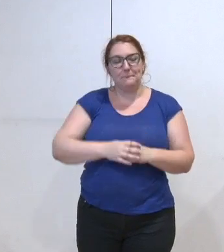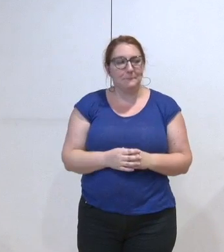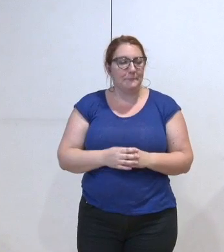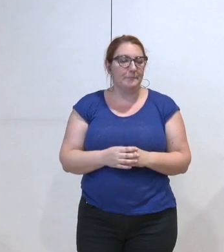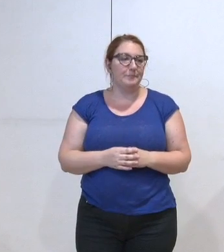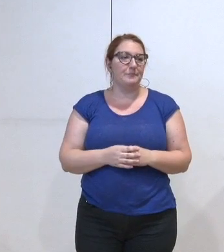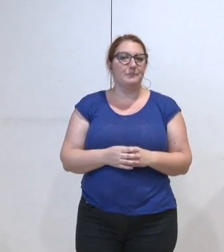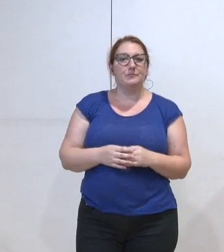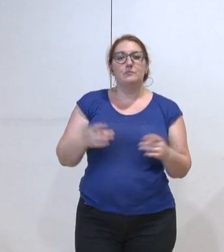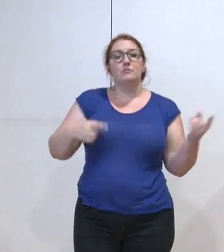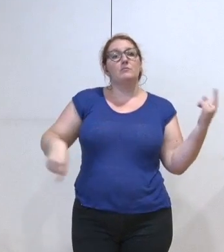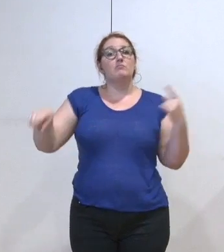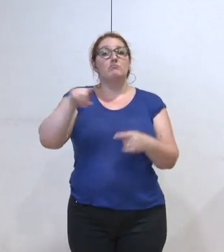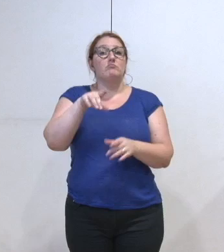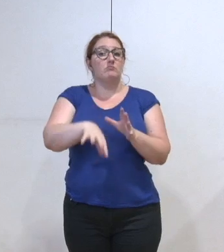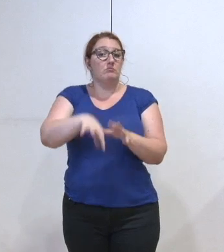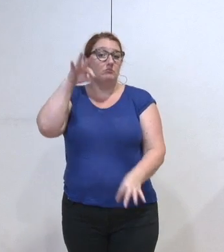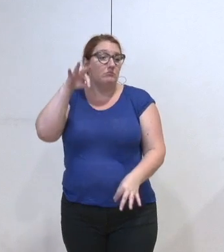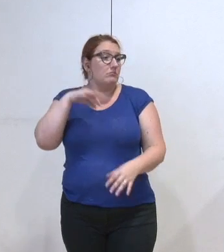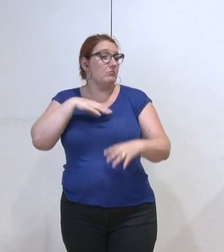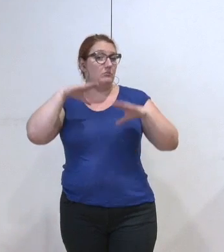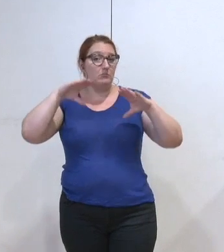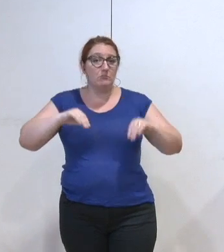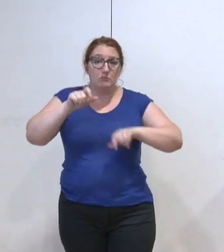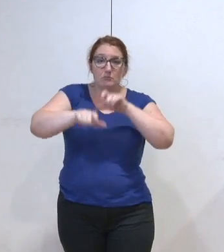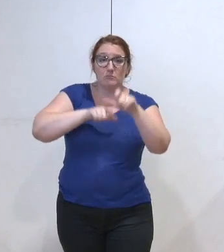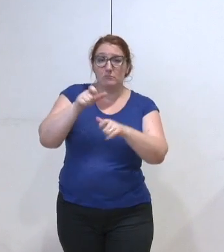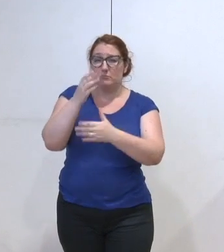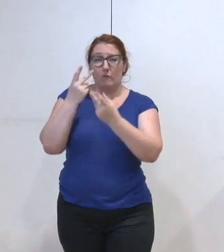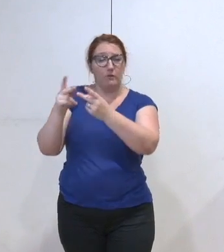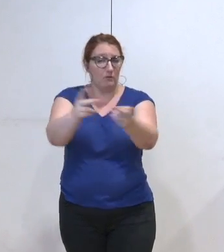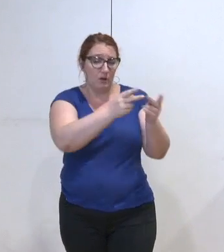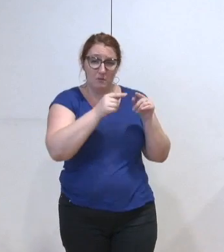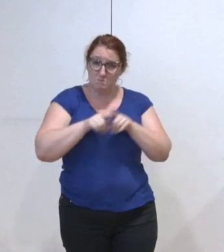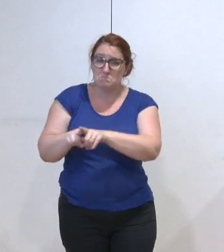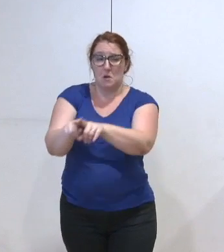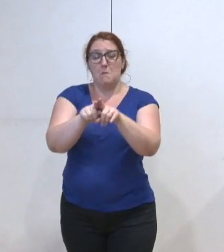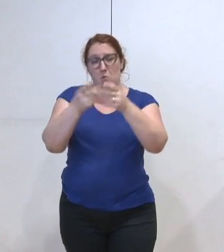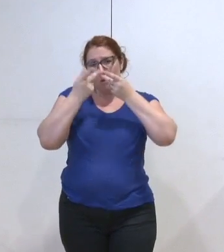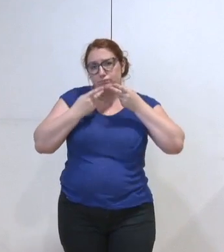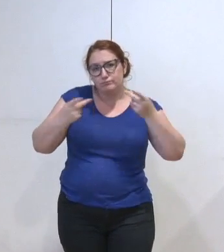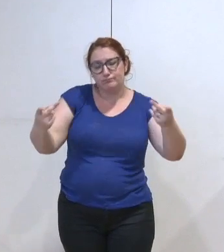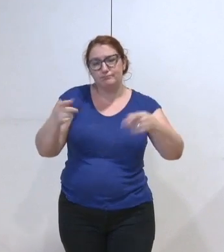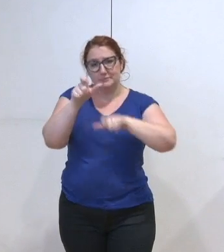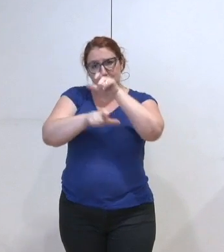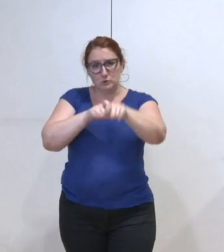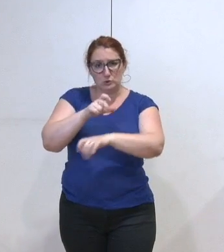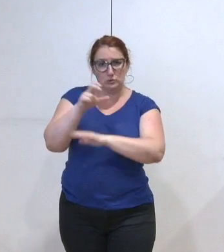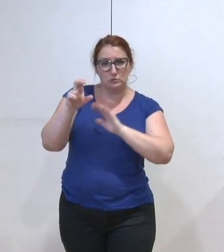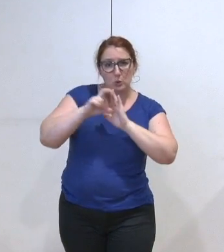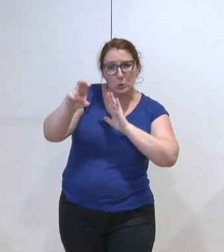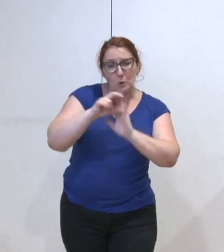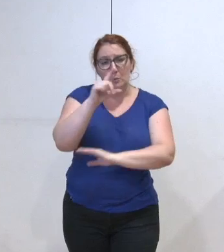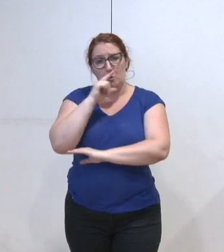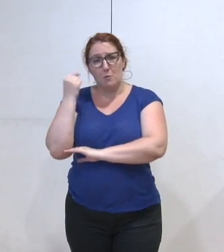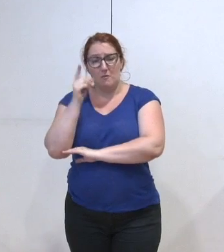préoccupe tous les élus et tous les habitants dans toutes les villes je m'adresse à touses les grenolboises et toutes les grenolbois pour dire que nous serons jamais satisfait